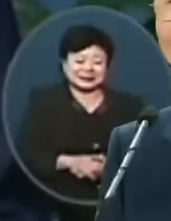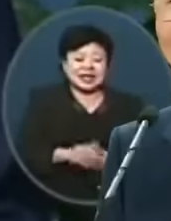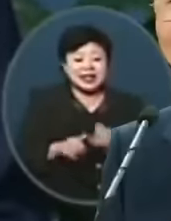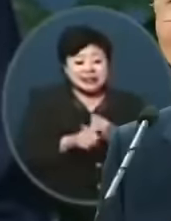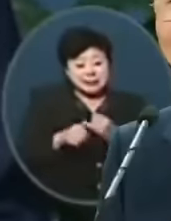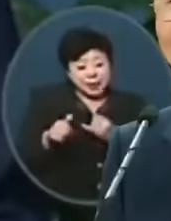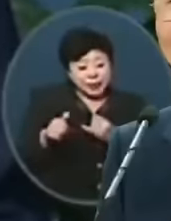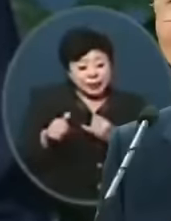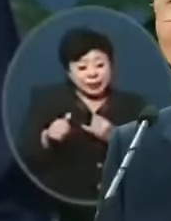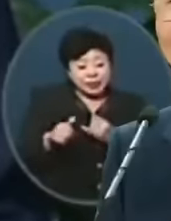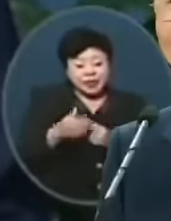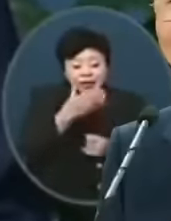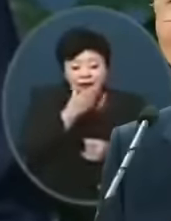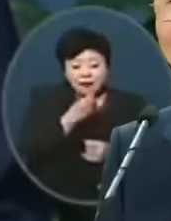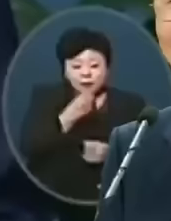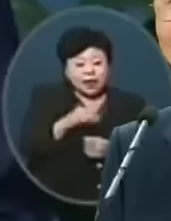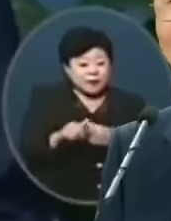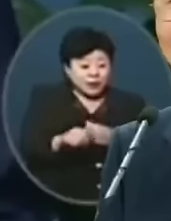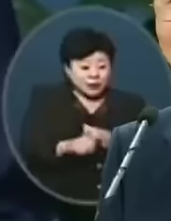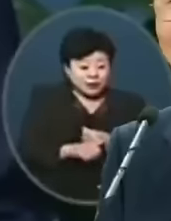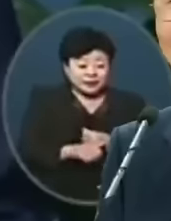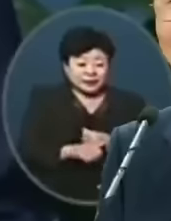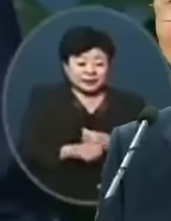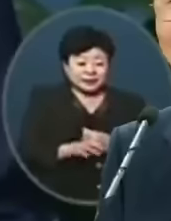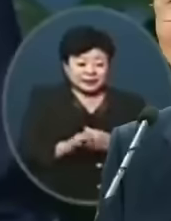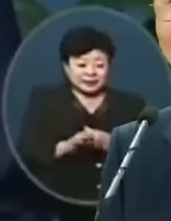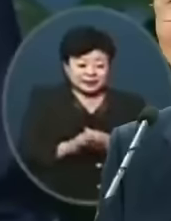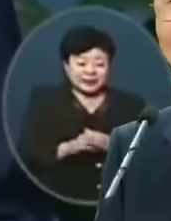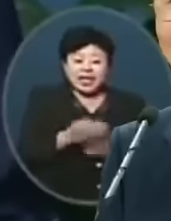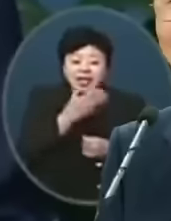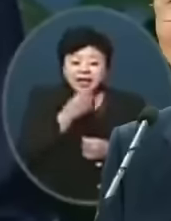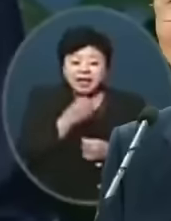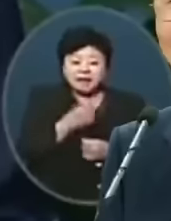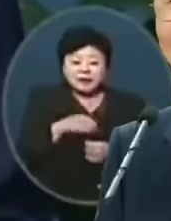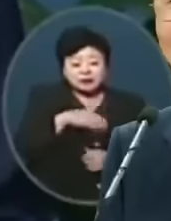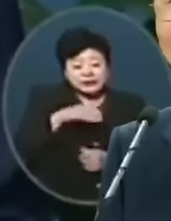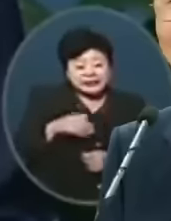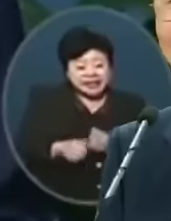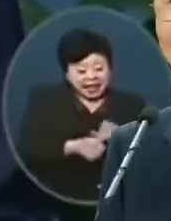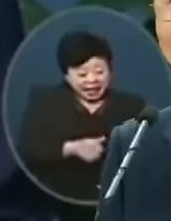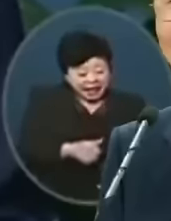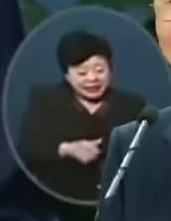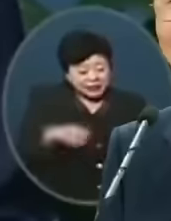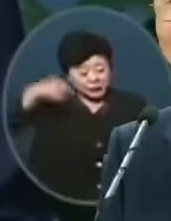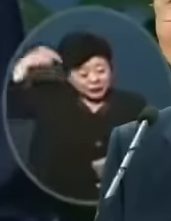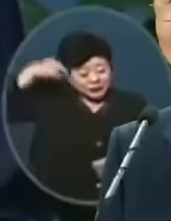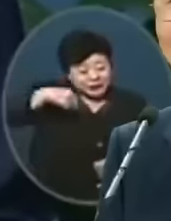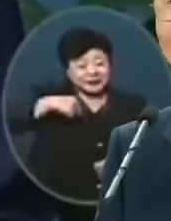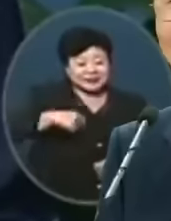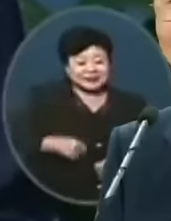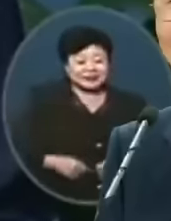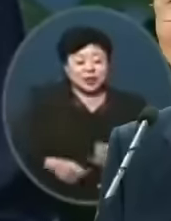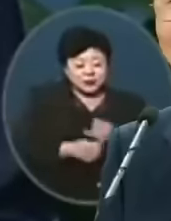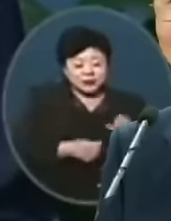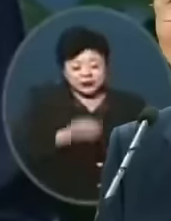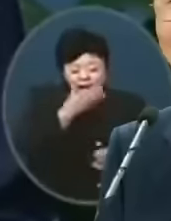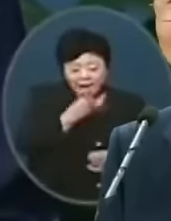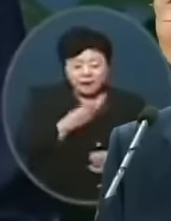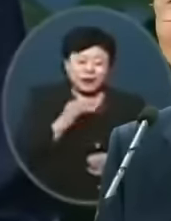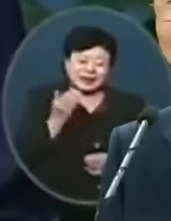남편이 행복하면 그 행복의 분위기를 아내에게 전달해 주어서 아내가 행복하게 되는